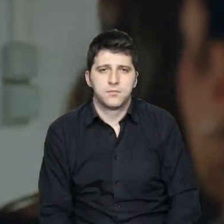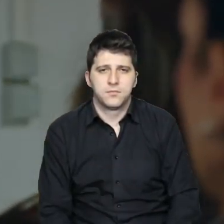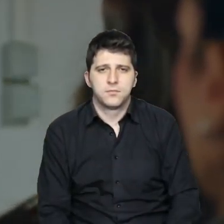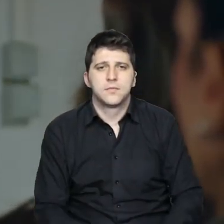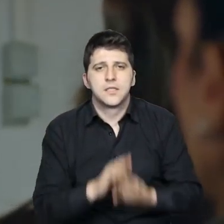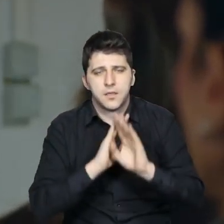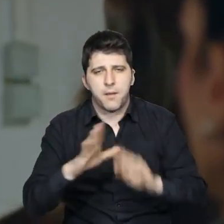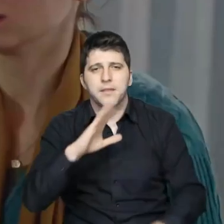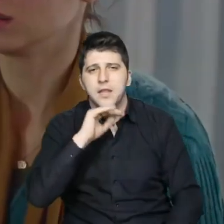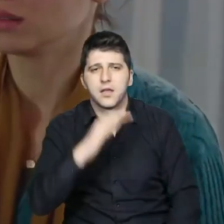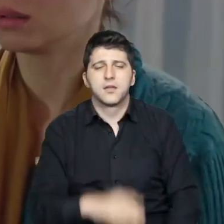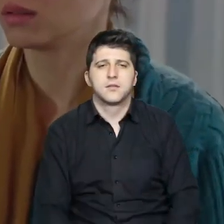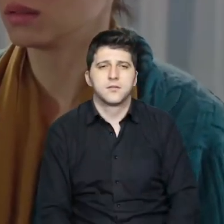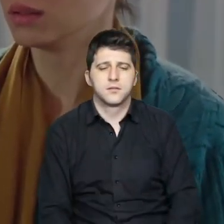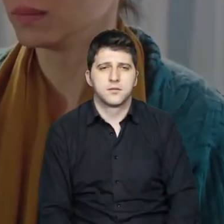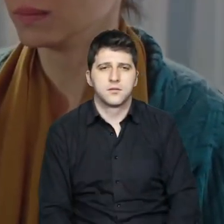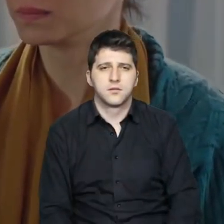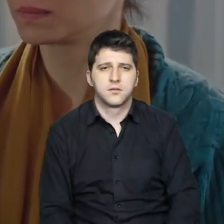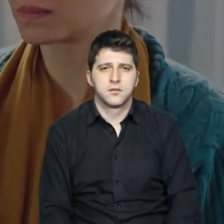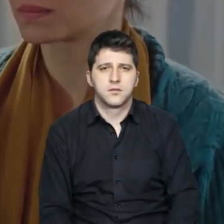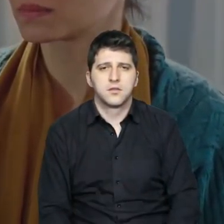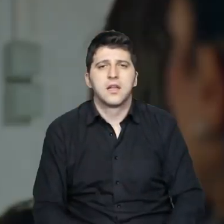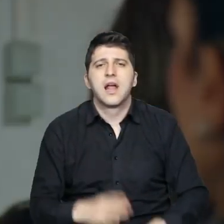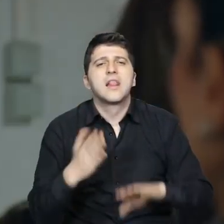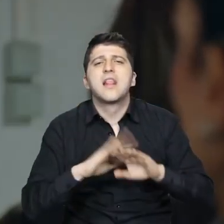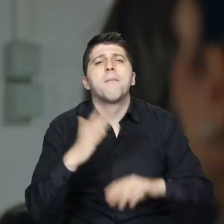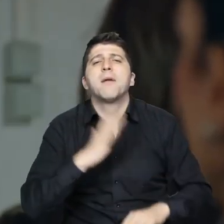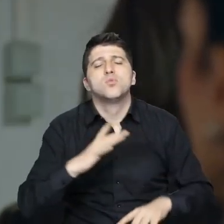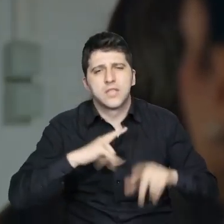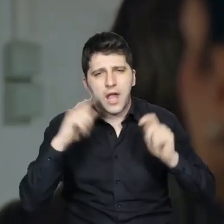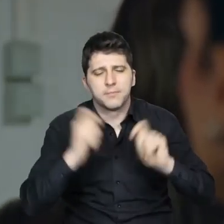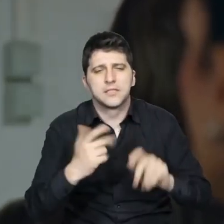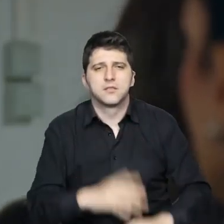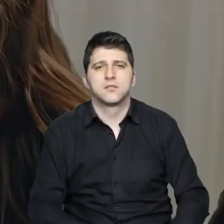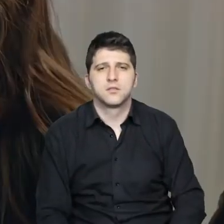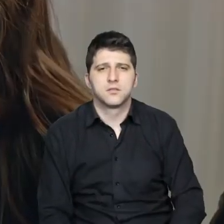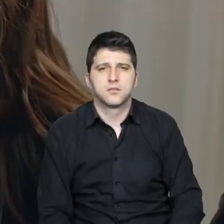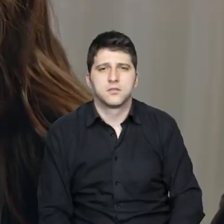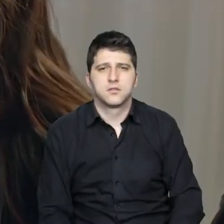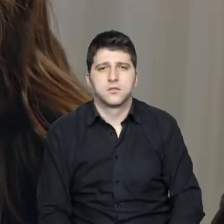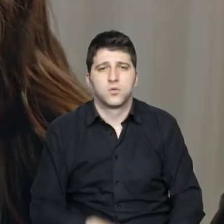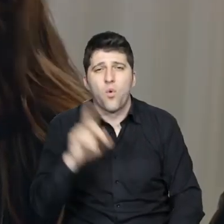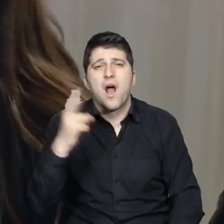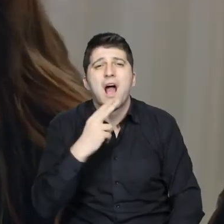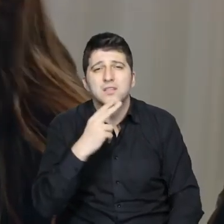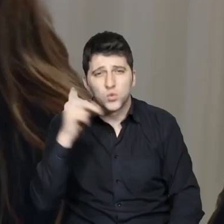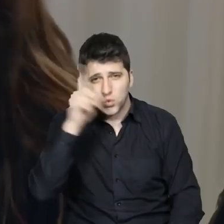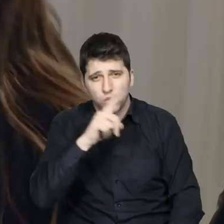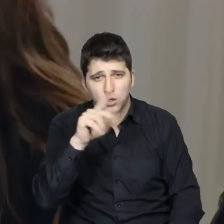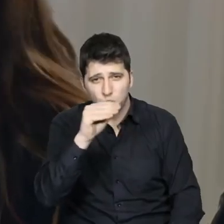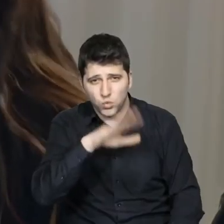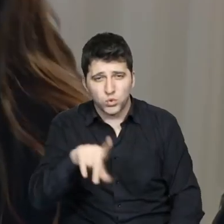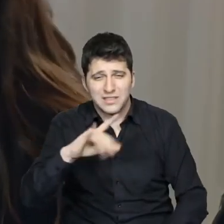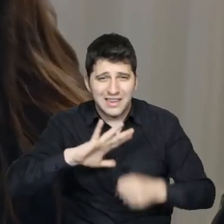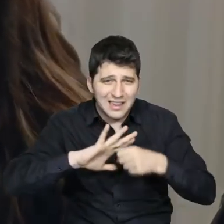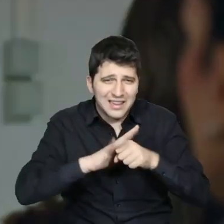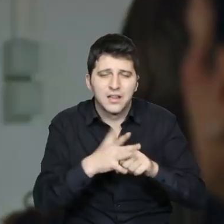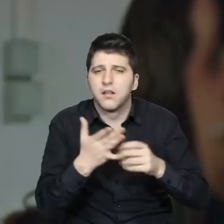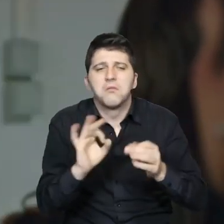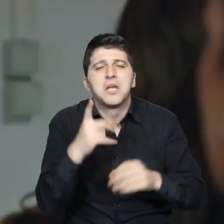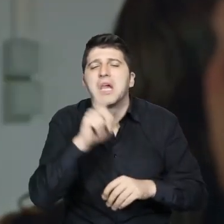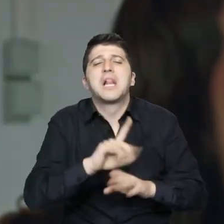Tamam dedi. Ne yapmak istiyorsa yapsın. O kadın yüzünden çocuklarına yaptığı ilk şey değil ki